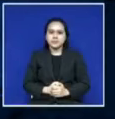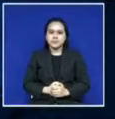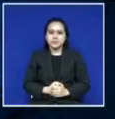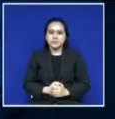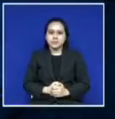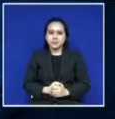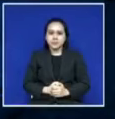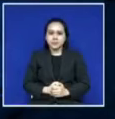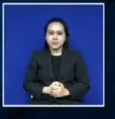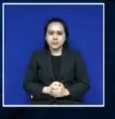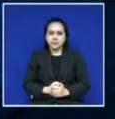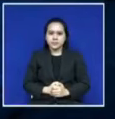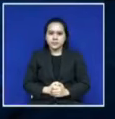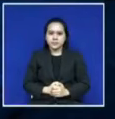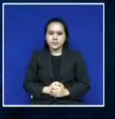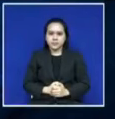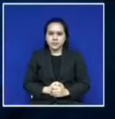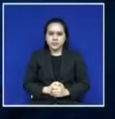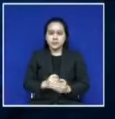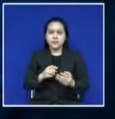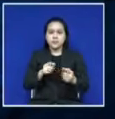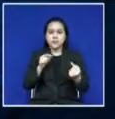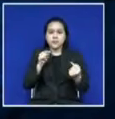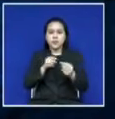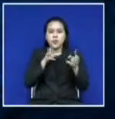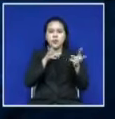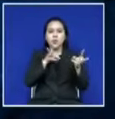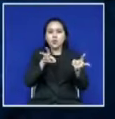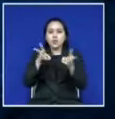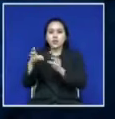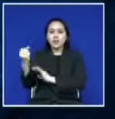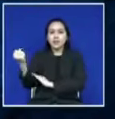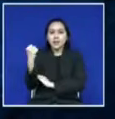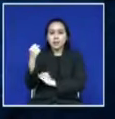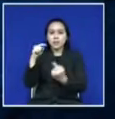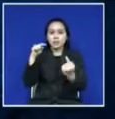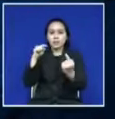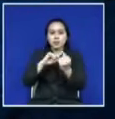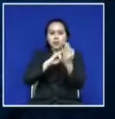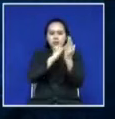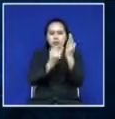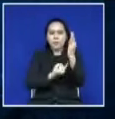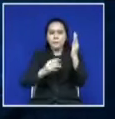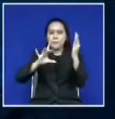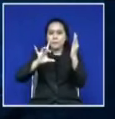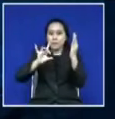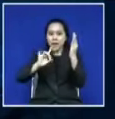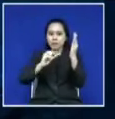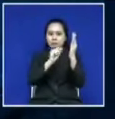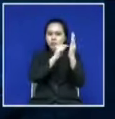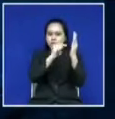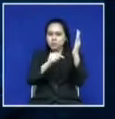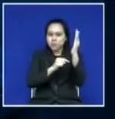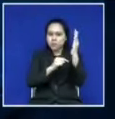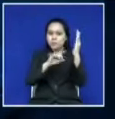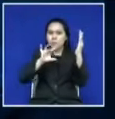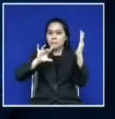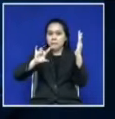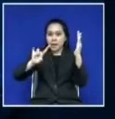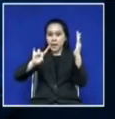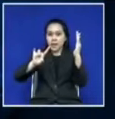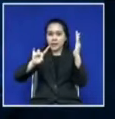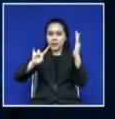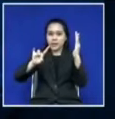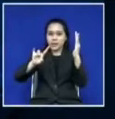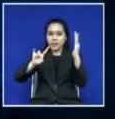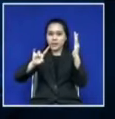ฏิบัติงานปฏิบัติการที่ค่อนข้างจะเข้มงวดขึ้นในพื้นที่นะฮะโดยเฉพาะใน8จังหวัดที่ใกล้เคียงเนี่ยในเรื่องของการดูมาตรการ